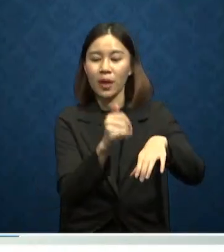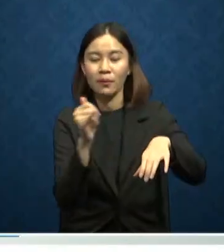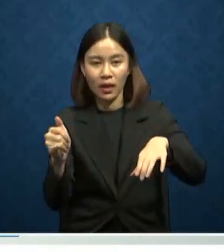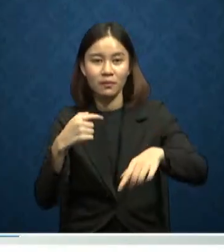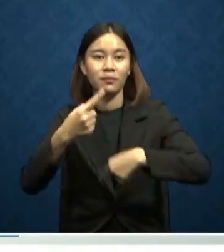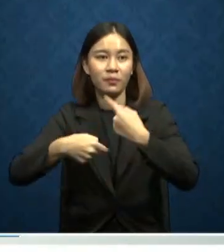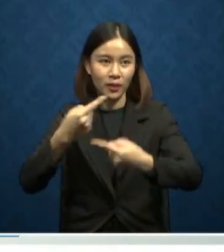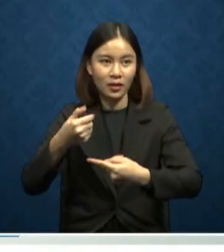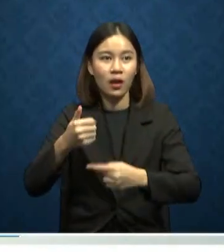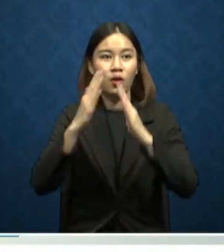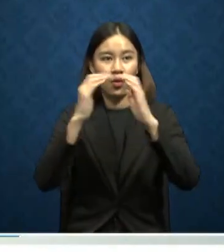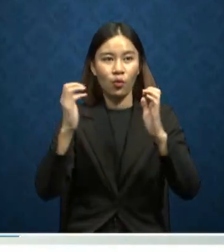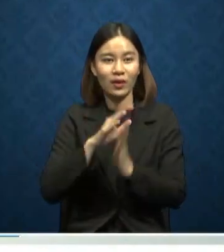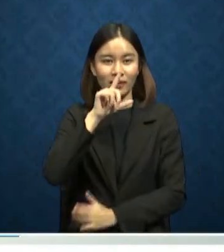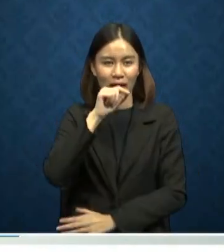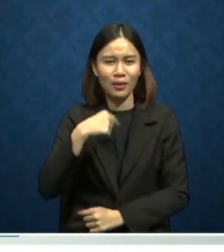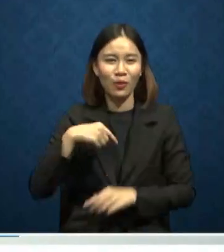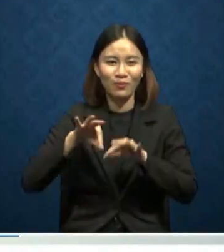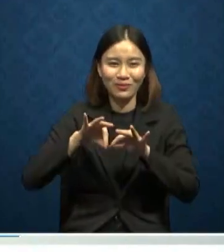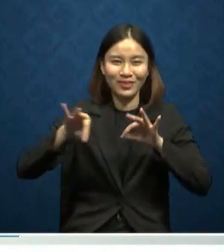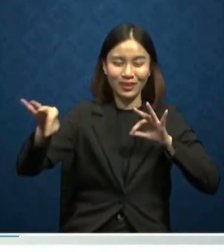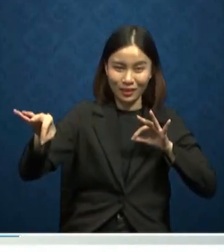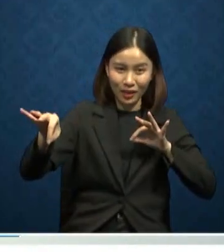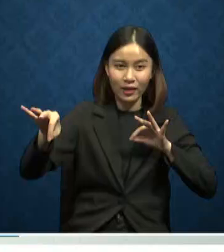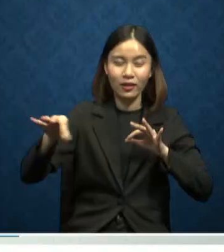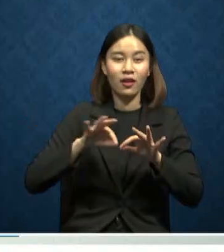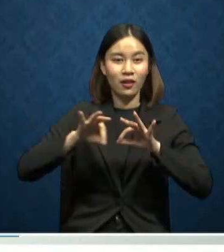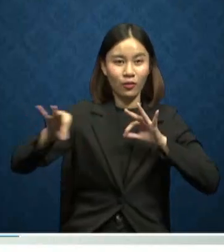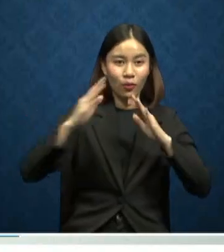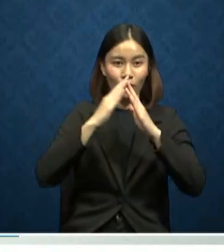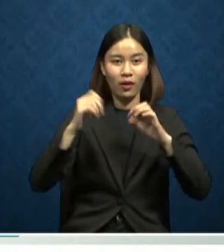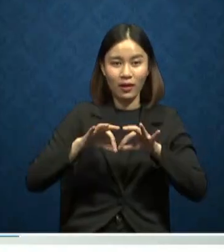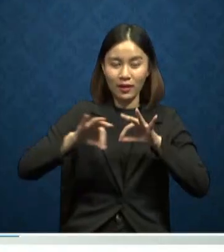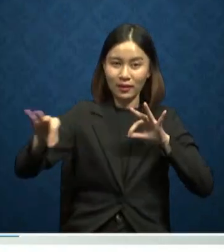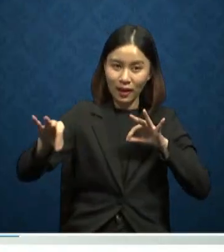ไก่เตี้ยด้วยนะว่าเอิญผมอยู่ไกลฮะอยู่ไกลจากวัดไก่เตี้ยแต่มีเว